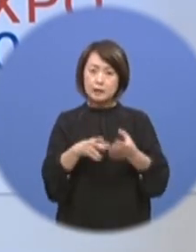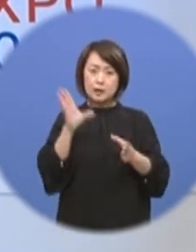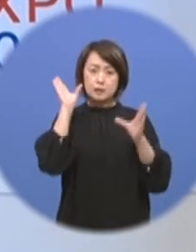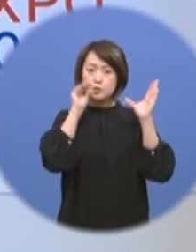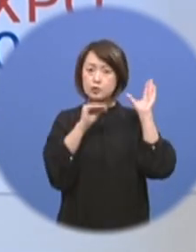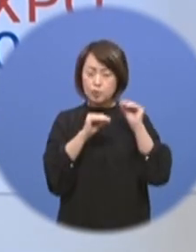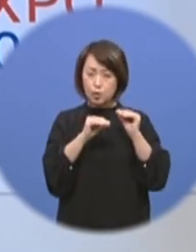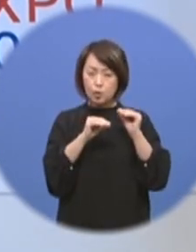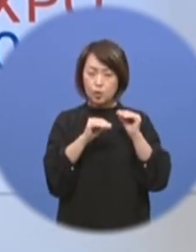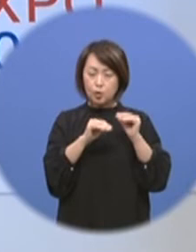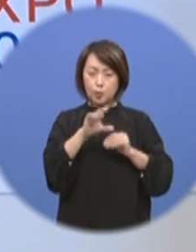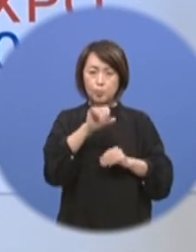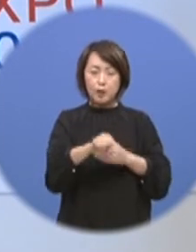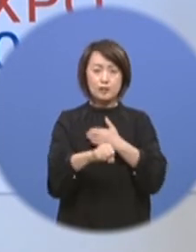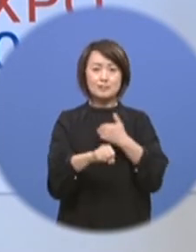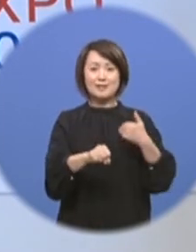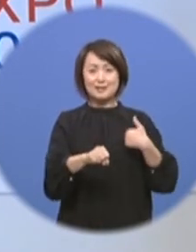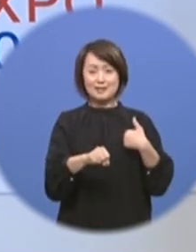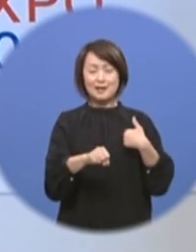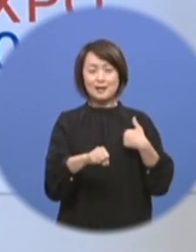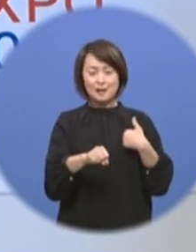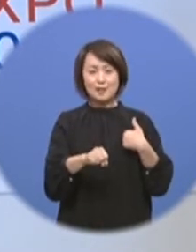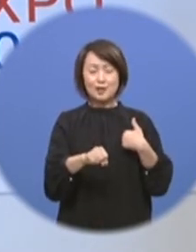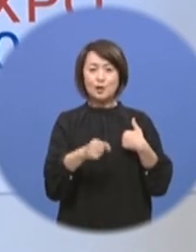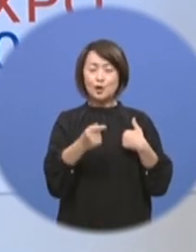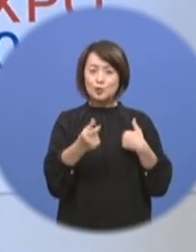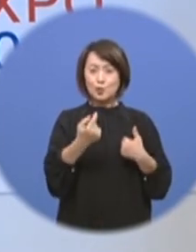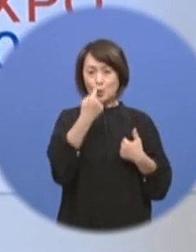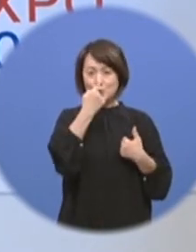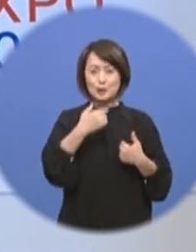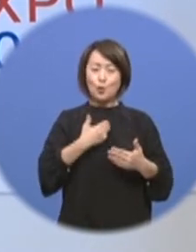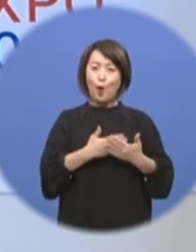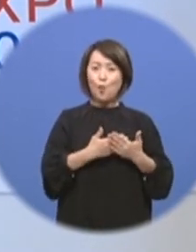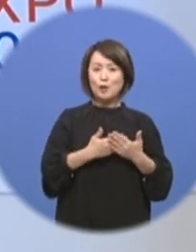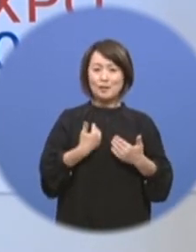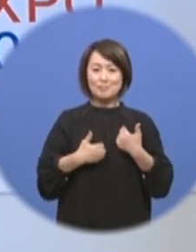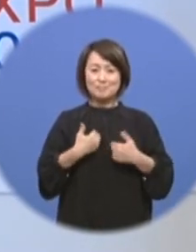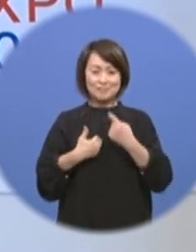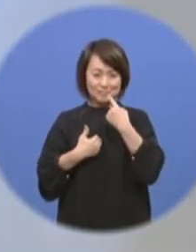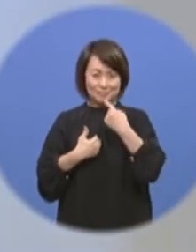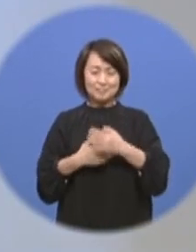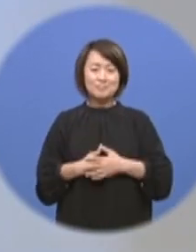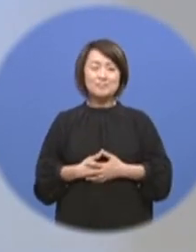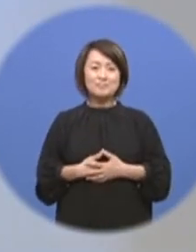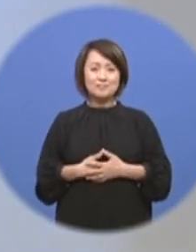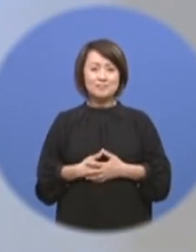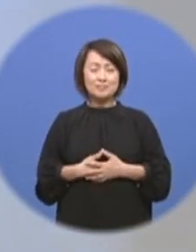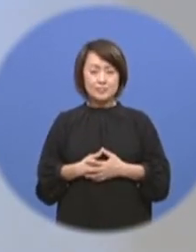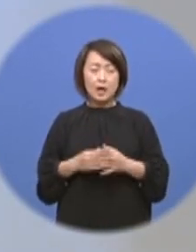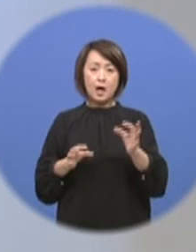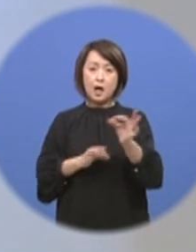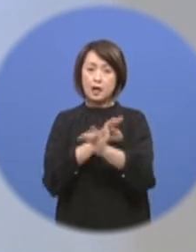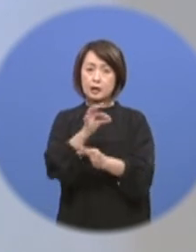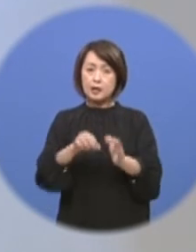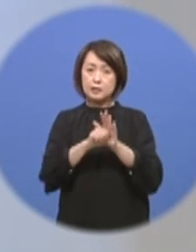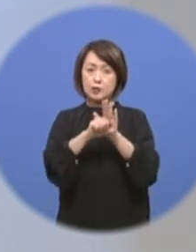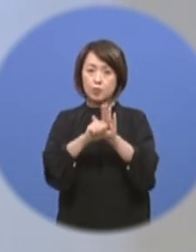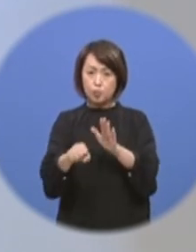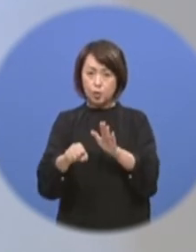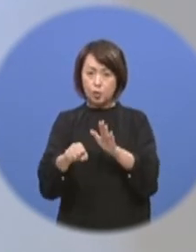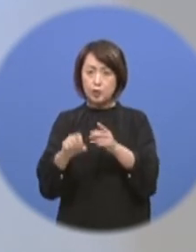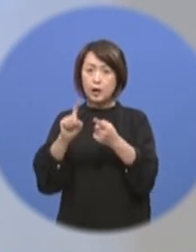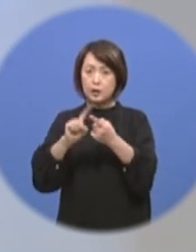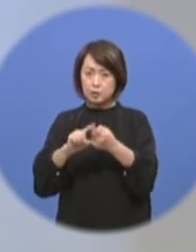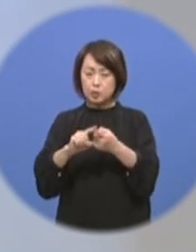外られたのですごくなんかあのちょっとワクワクした気持ちになりました経済効果だけじゃなくてまあそう